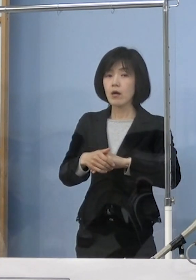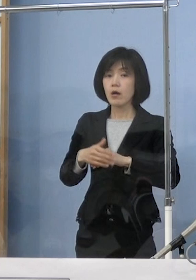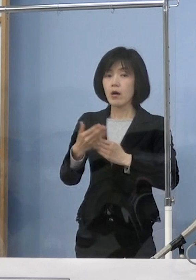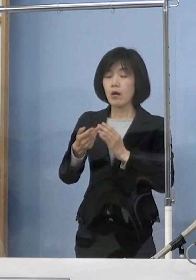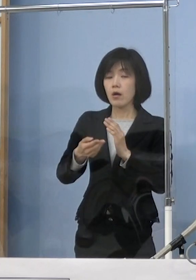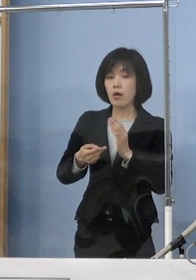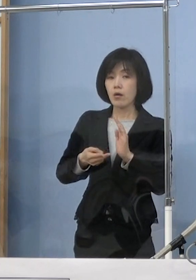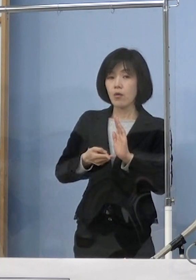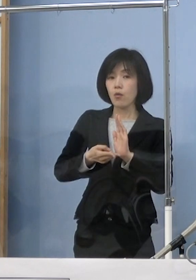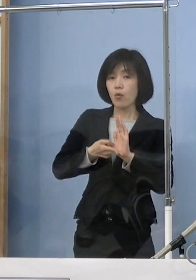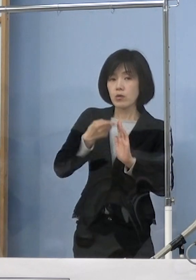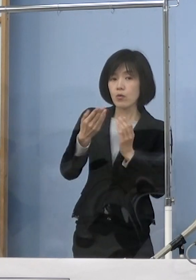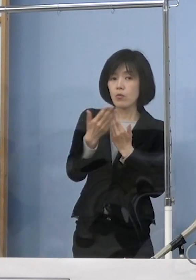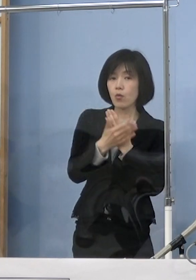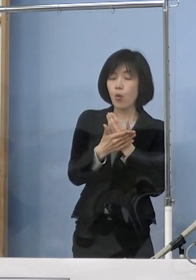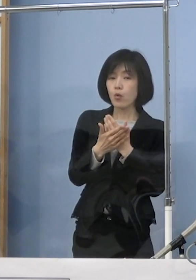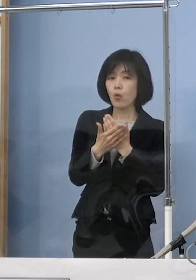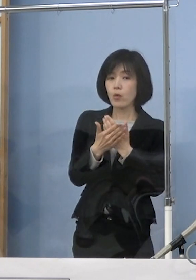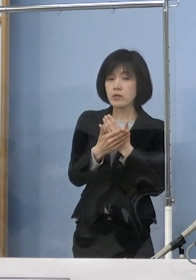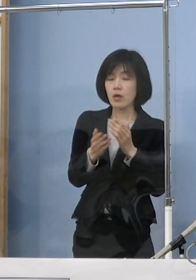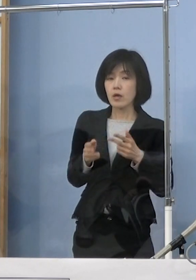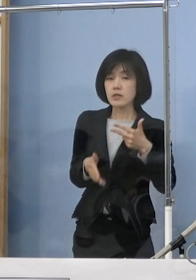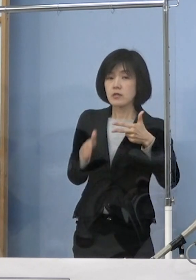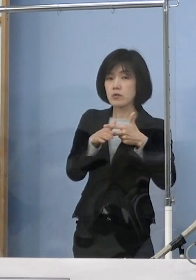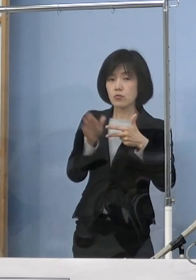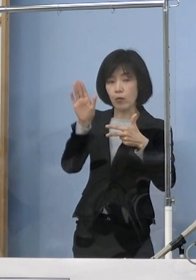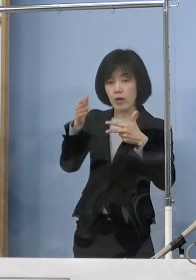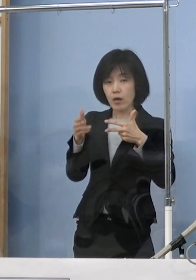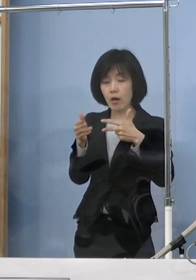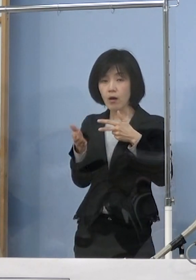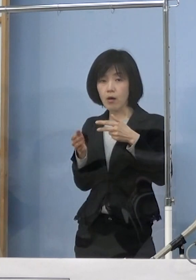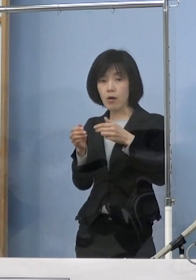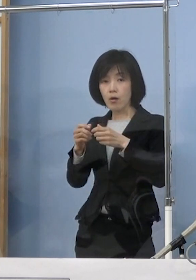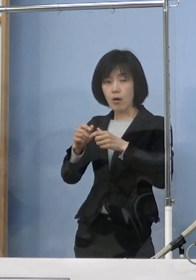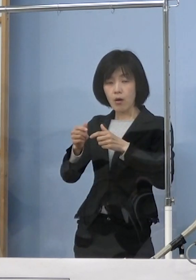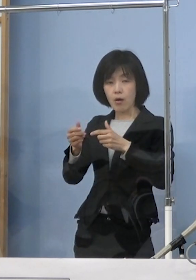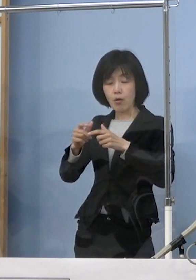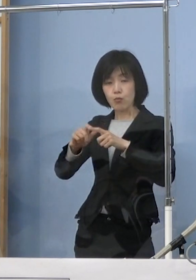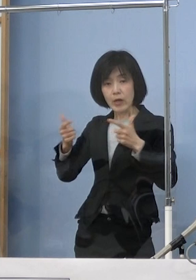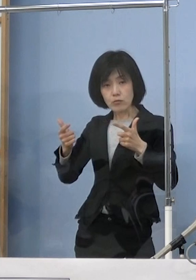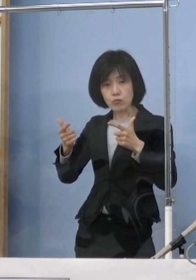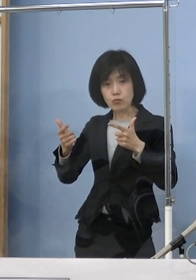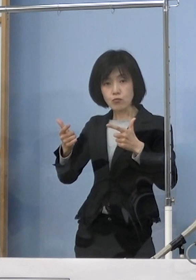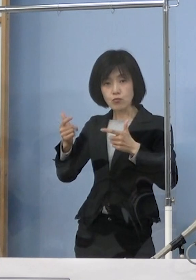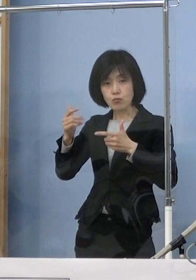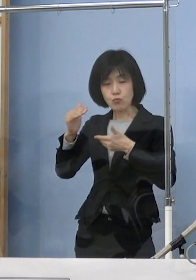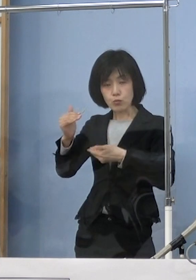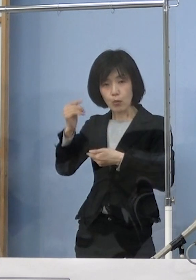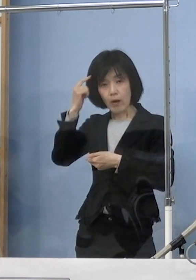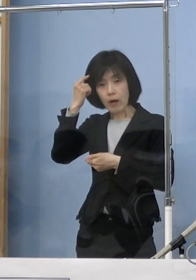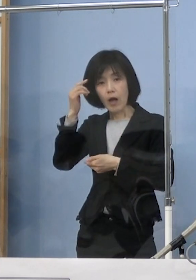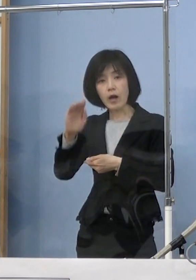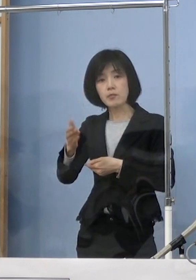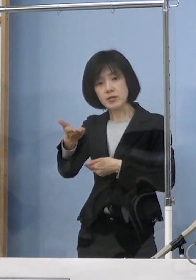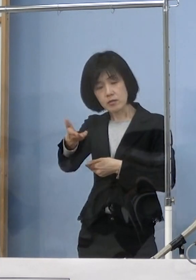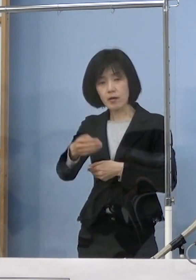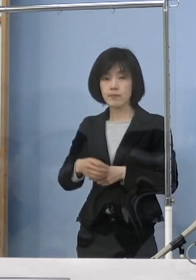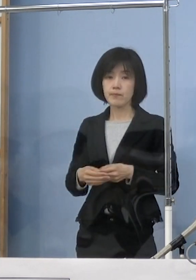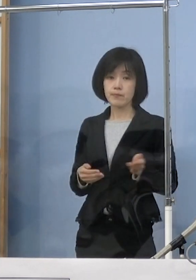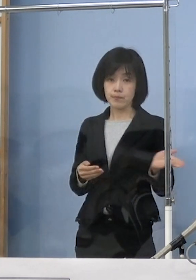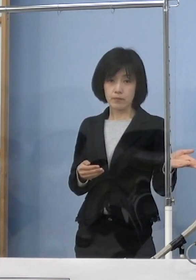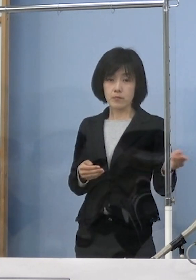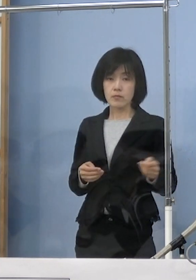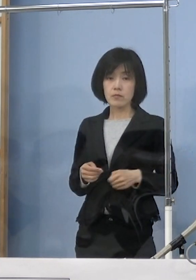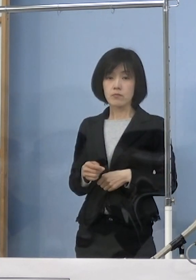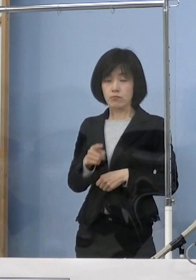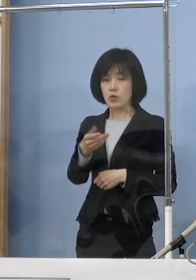テルなんかの数も増やしていくと考えればありますか？ はい。まあ実はそこが一番重要